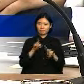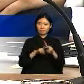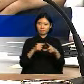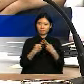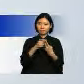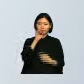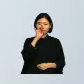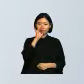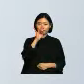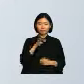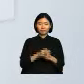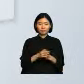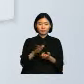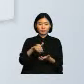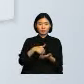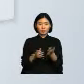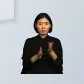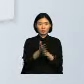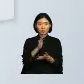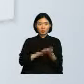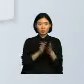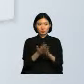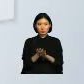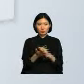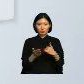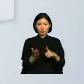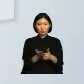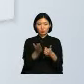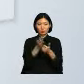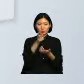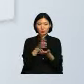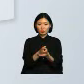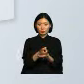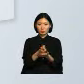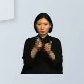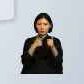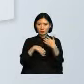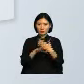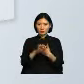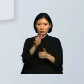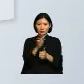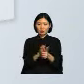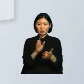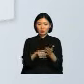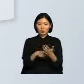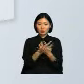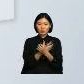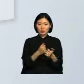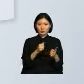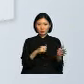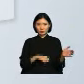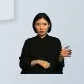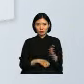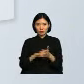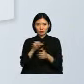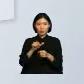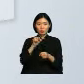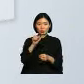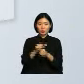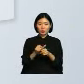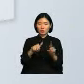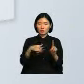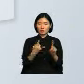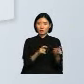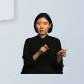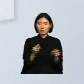가지 않고요. 동두천시 영유아 보육조례 제17조에 따르면 위탁 기간은 계약일로부터 5년, 1회에 한해